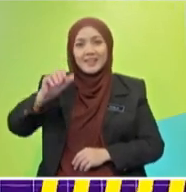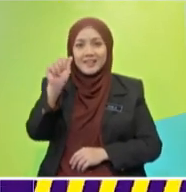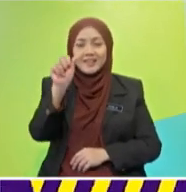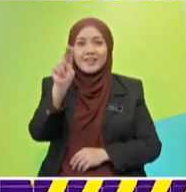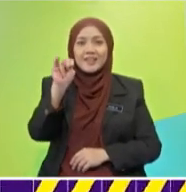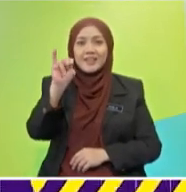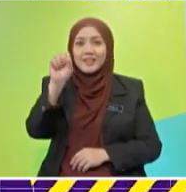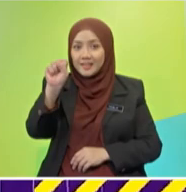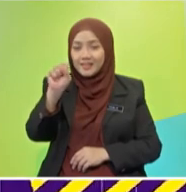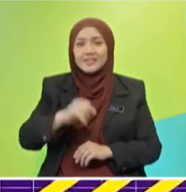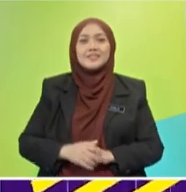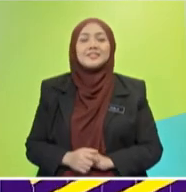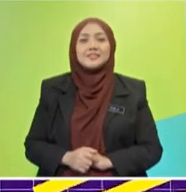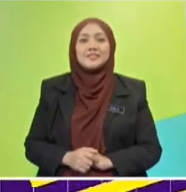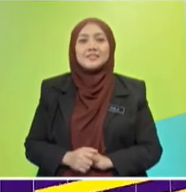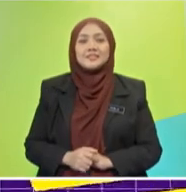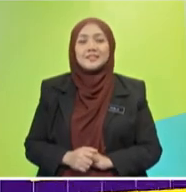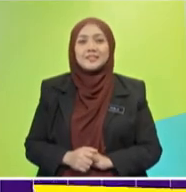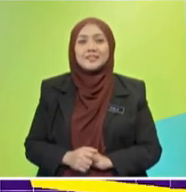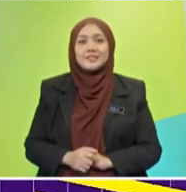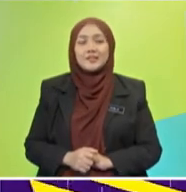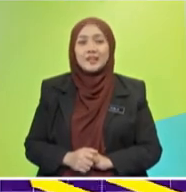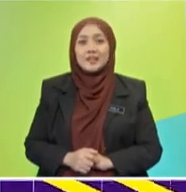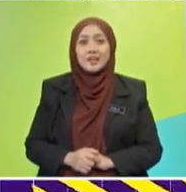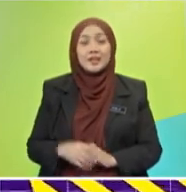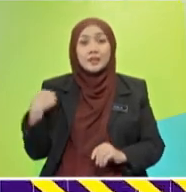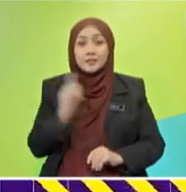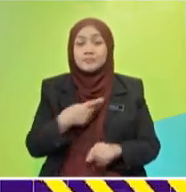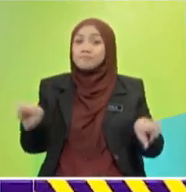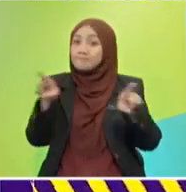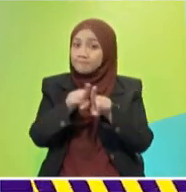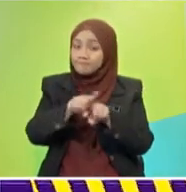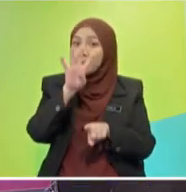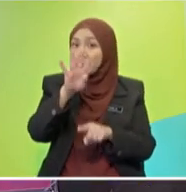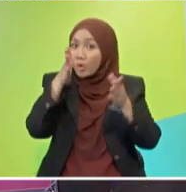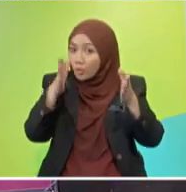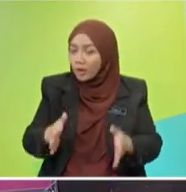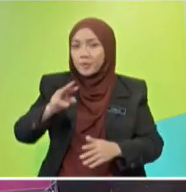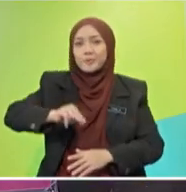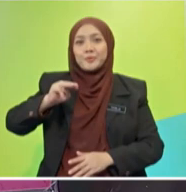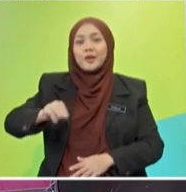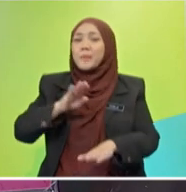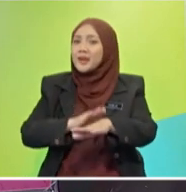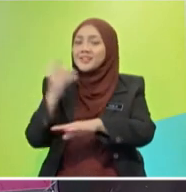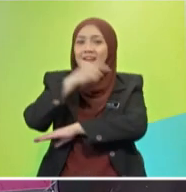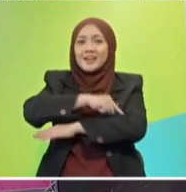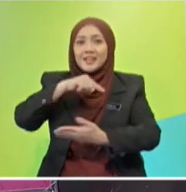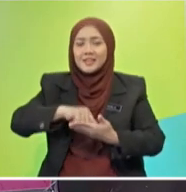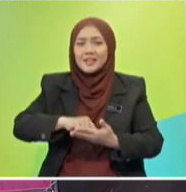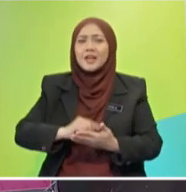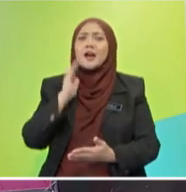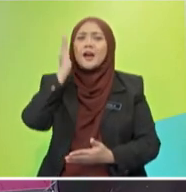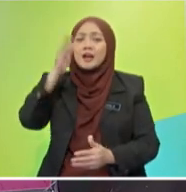Oke kita dapat sama dengan 4 orang murid-murid kita pada hari ini yang akan mengikuti kelas